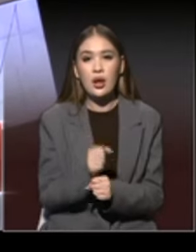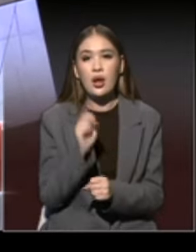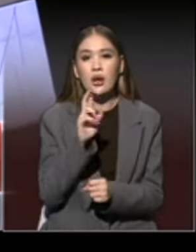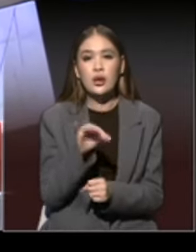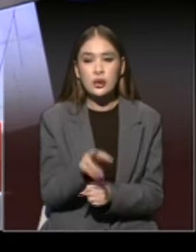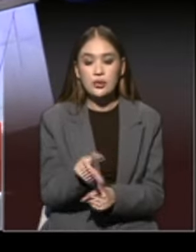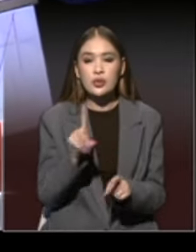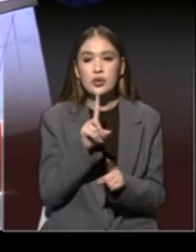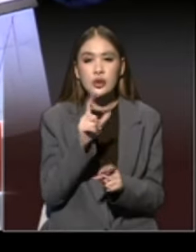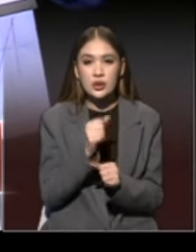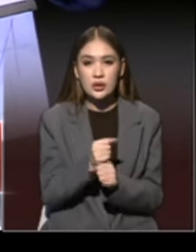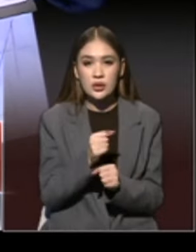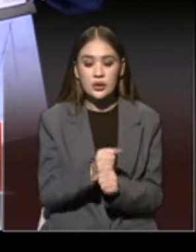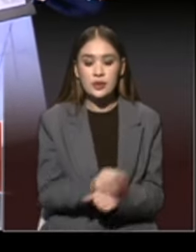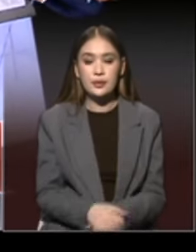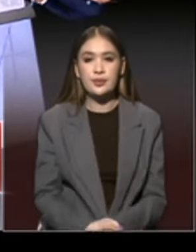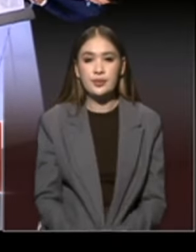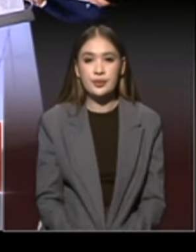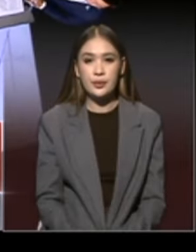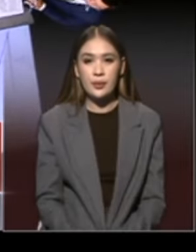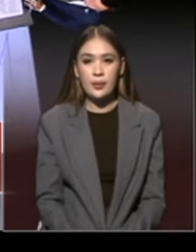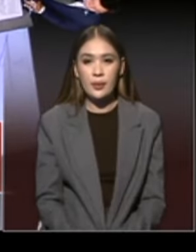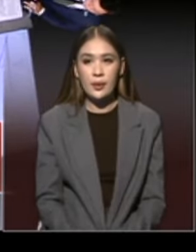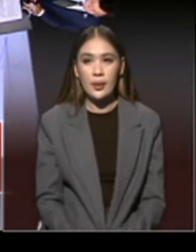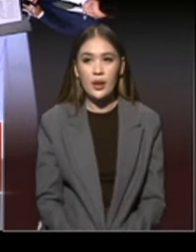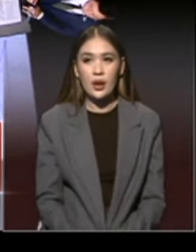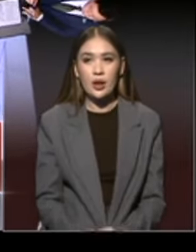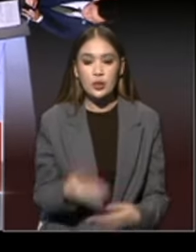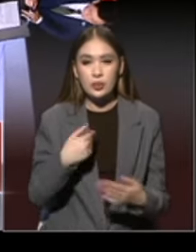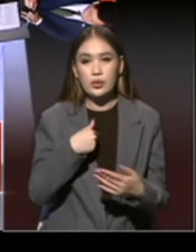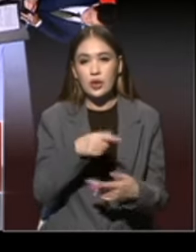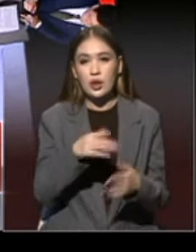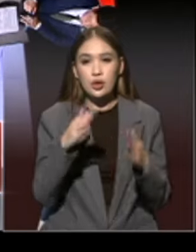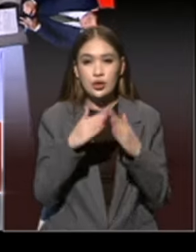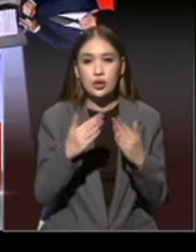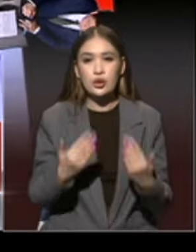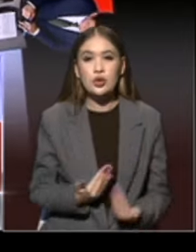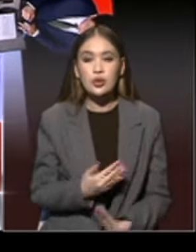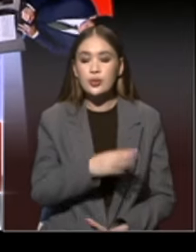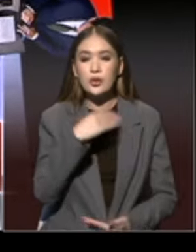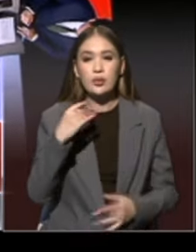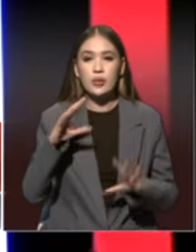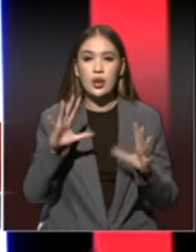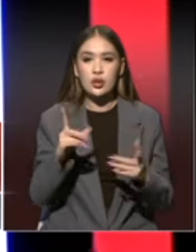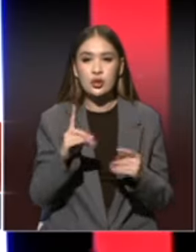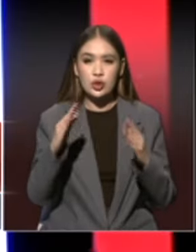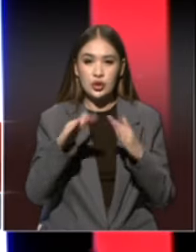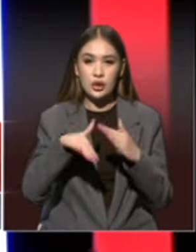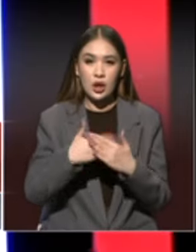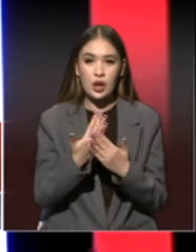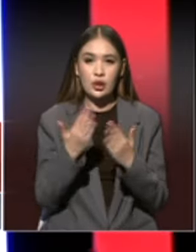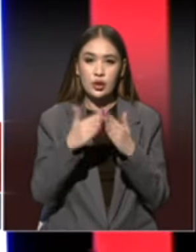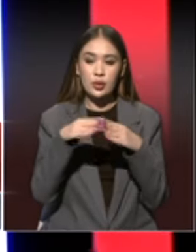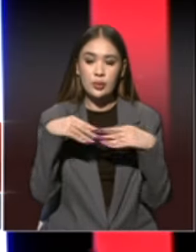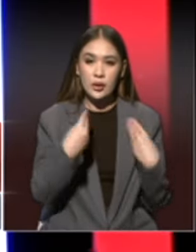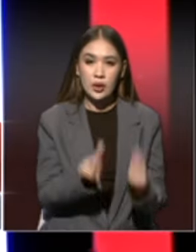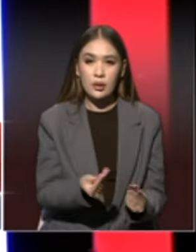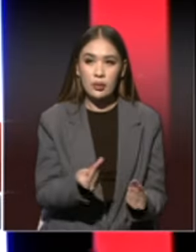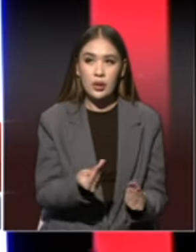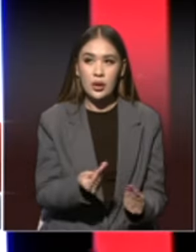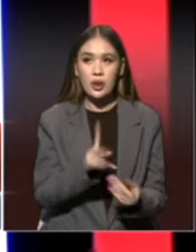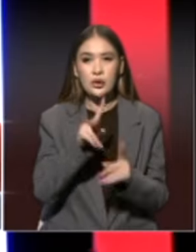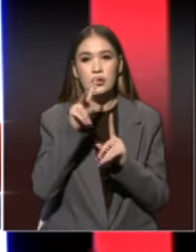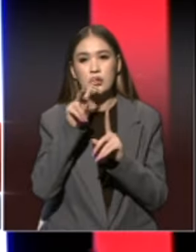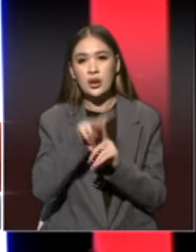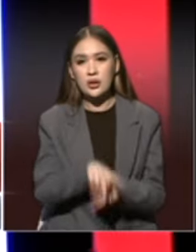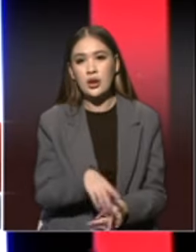ғой бұл мәселе, иә? Солай ғой. Не істеу керек? Мен бұл үйде тұрғым келмейді деген кезде мысалы, жаңа үй бере ма, жоқ әлде мәжбүрлі